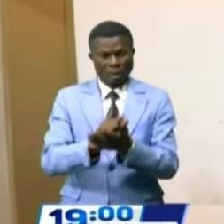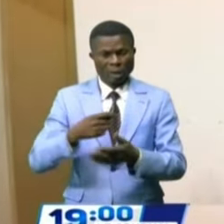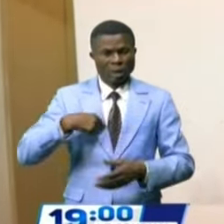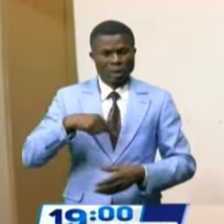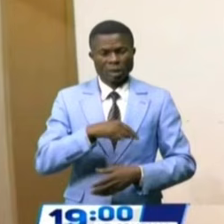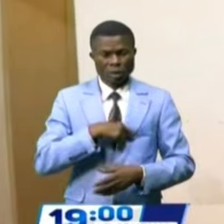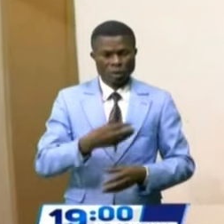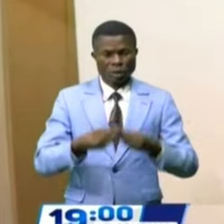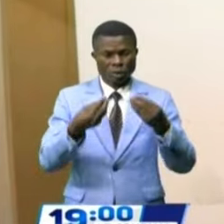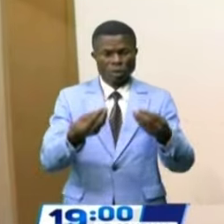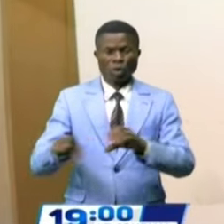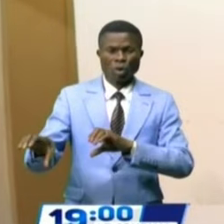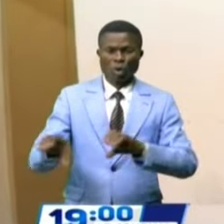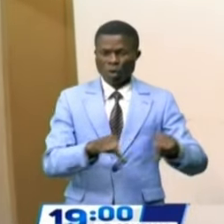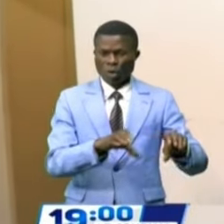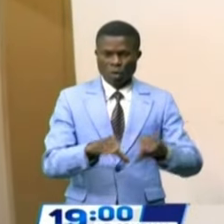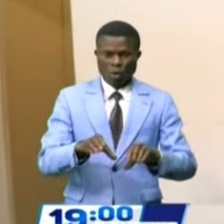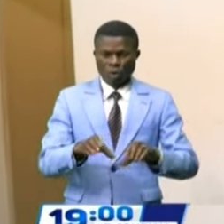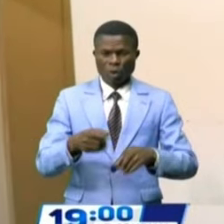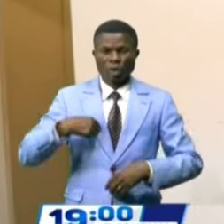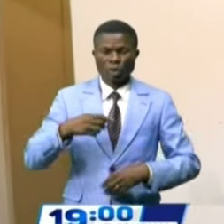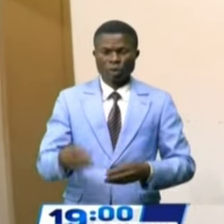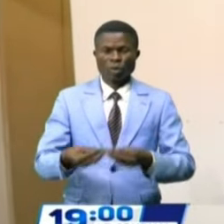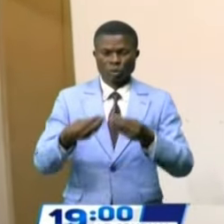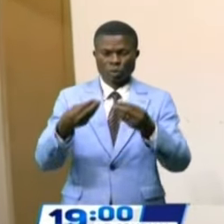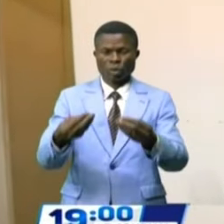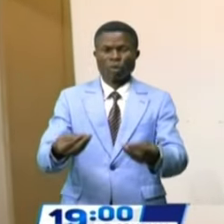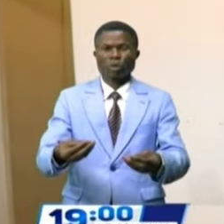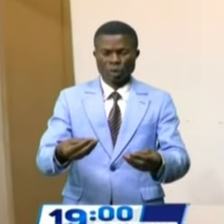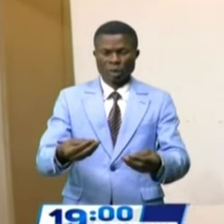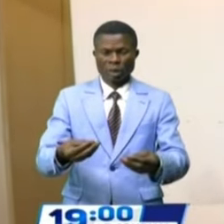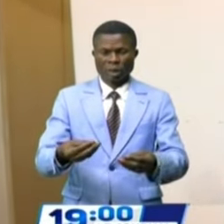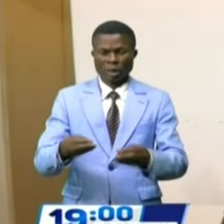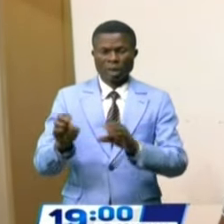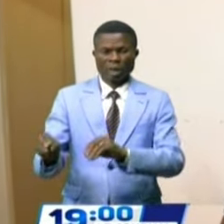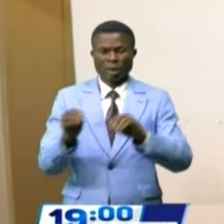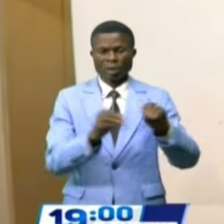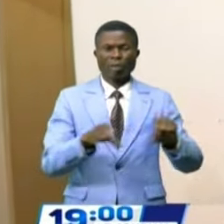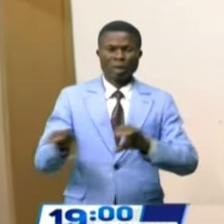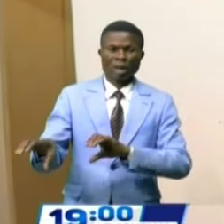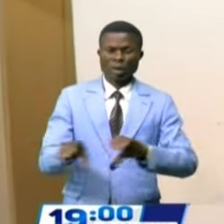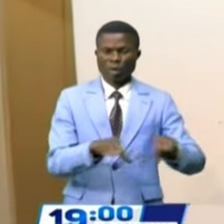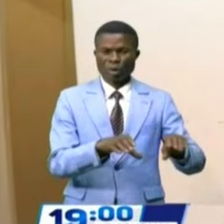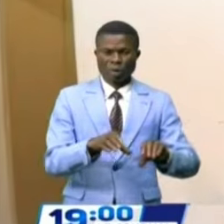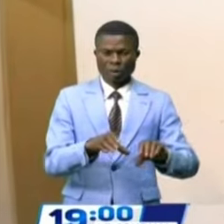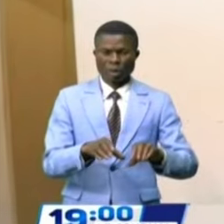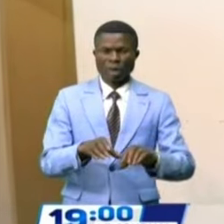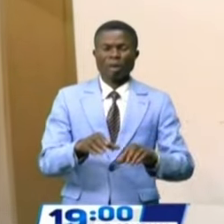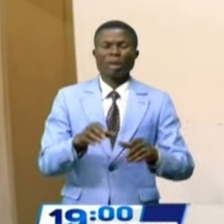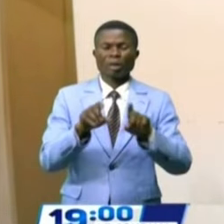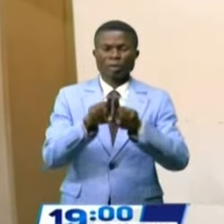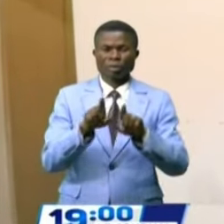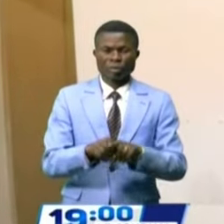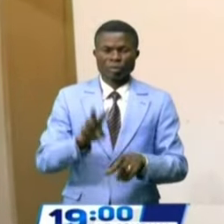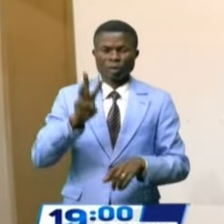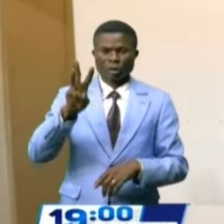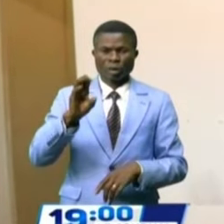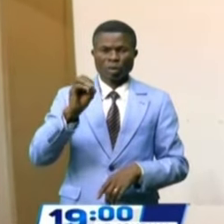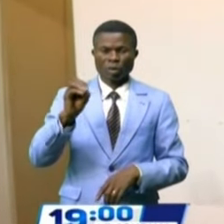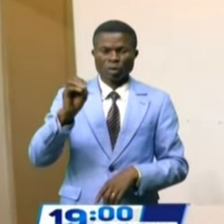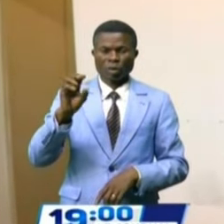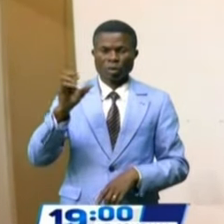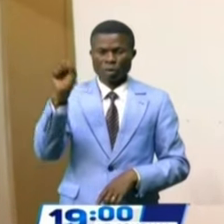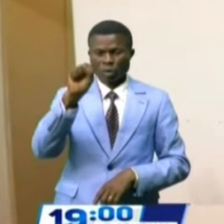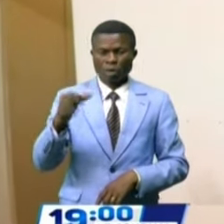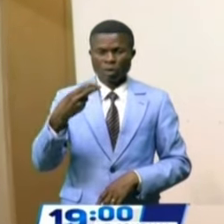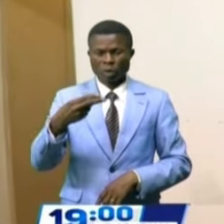essayons de mettre des activités. Nous avons mis des activités qu'on appelle généralement WASH,